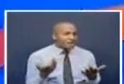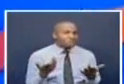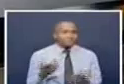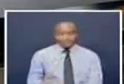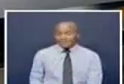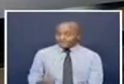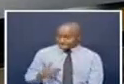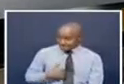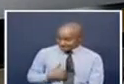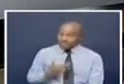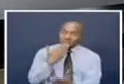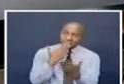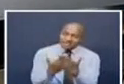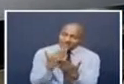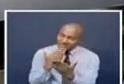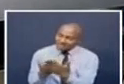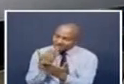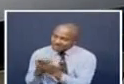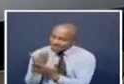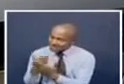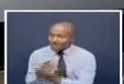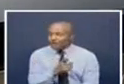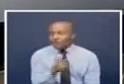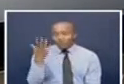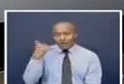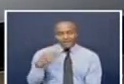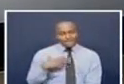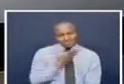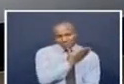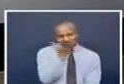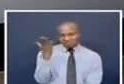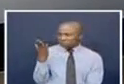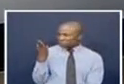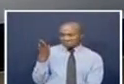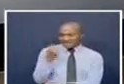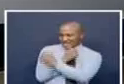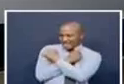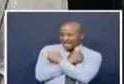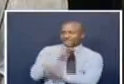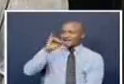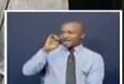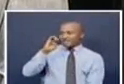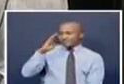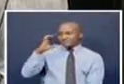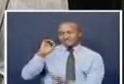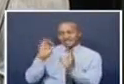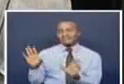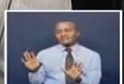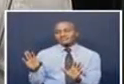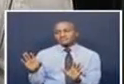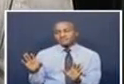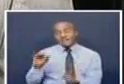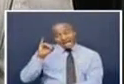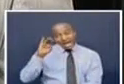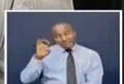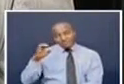kwanza nawashukuru kwa sababu wananchi wengi hawakuwa na imani na tume ya IEBC. Na wenyewe kwa sababu nasema ya kwamba